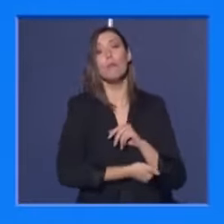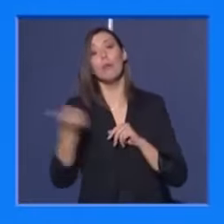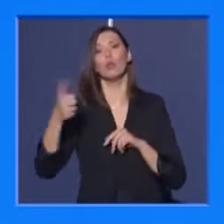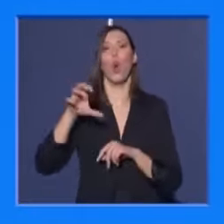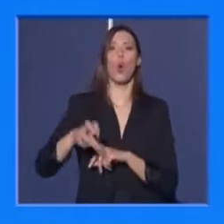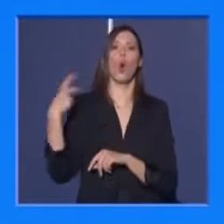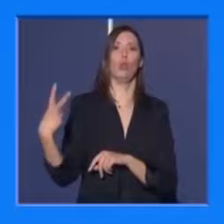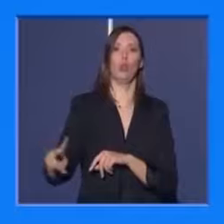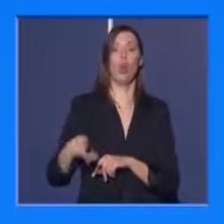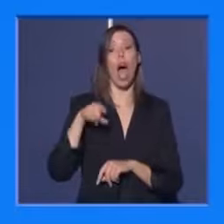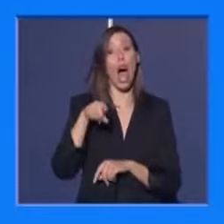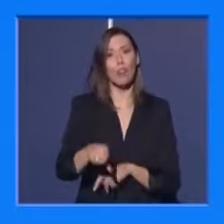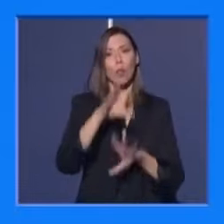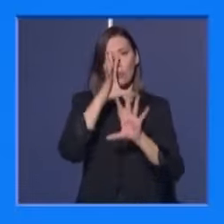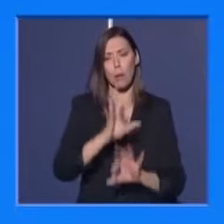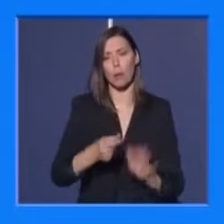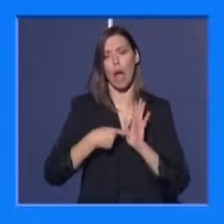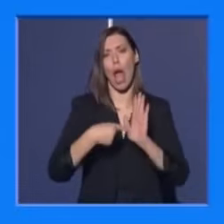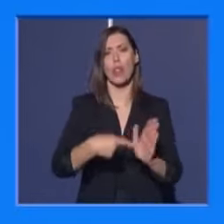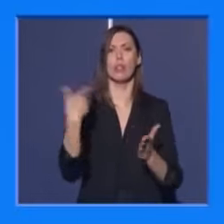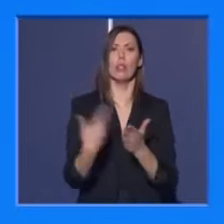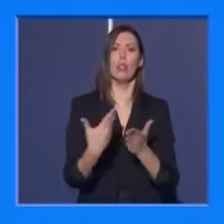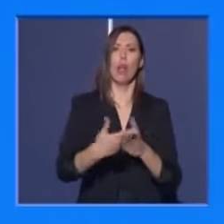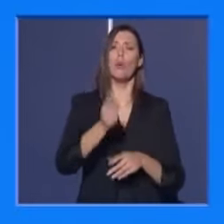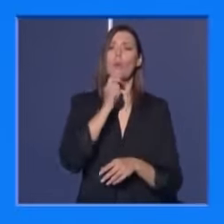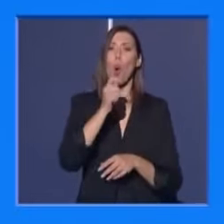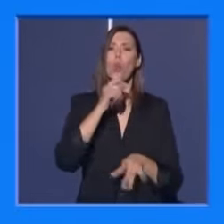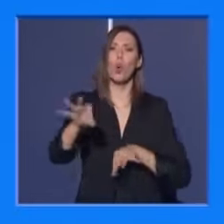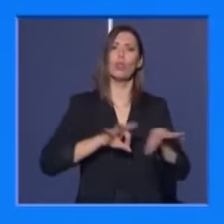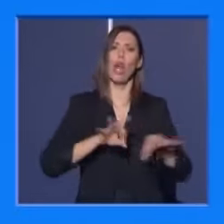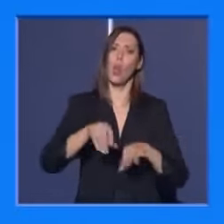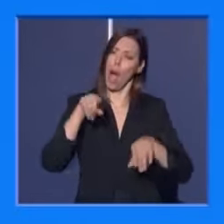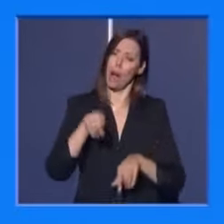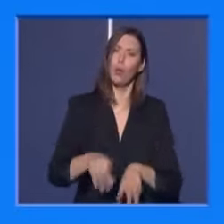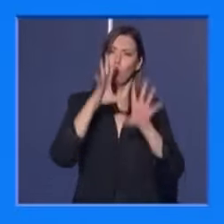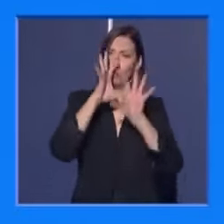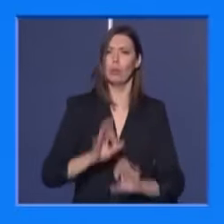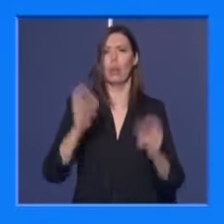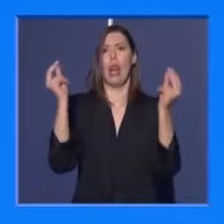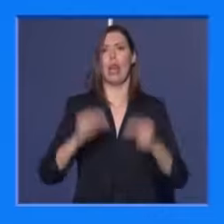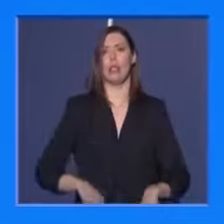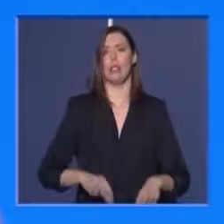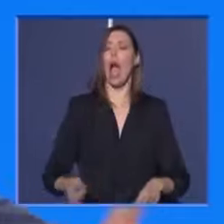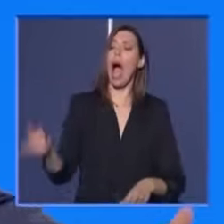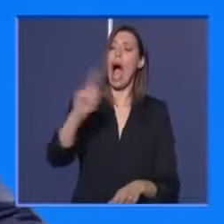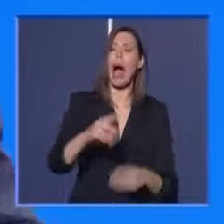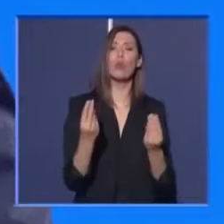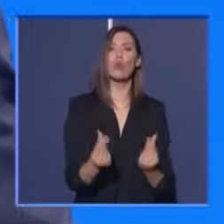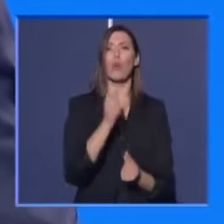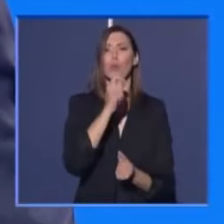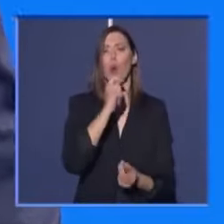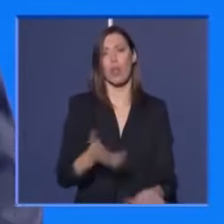μπορεί να αποδώσει ξανά και άλλη δεν υπάρχει. Και αυτή την πολιτική τώρα εξήγηλε η νέα κυβέρνηση. Αλλά το